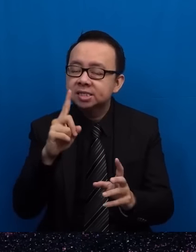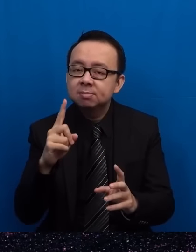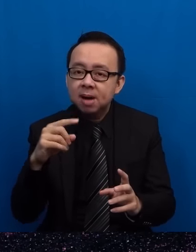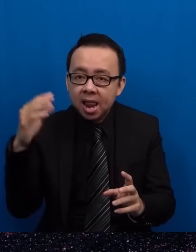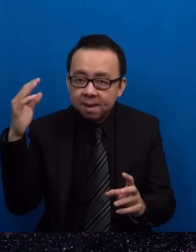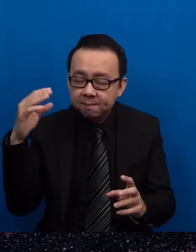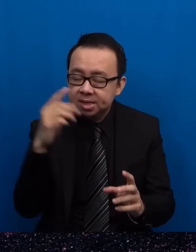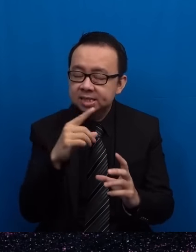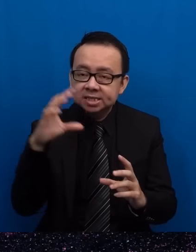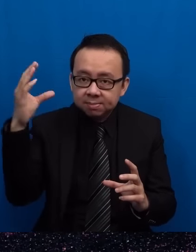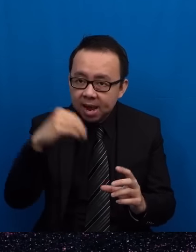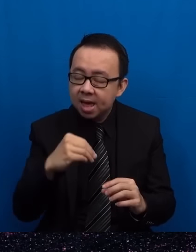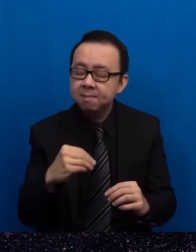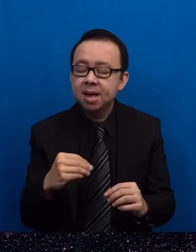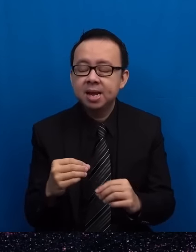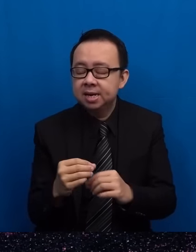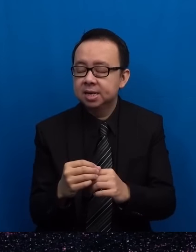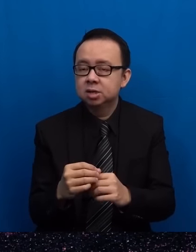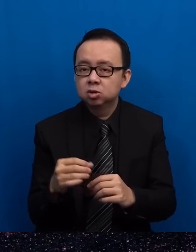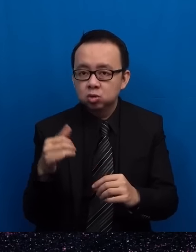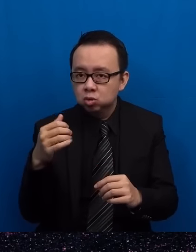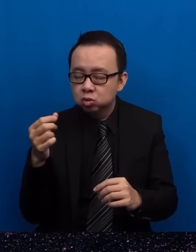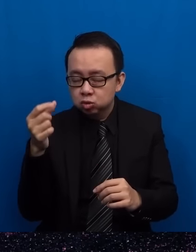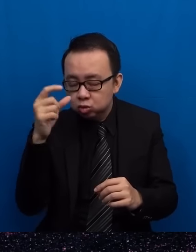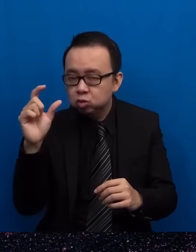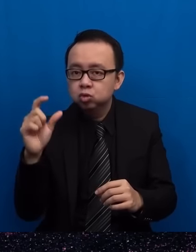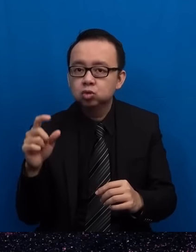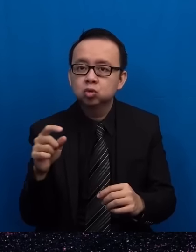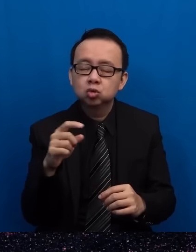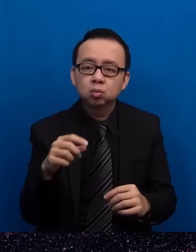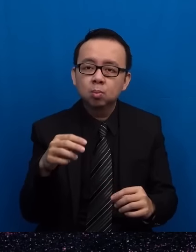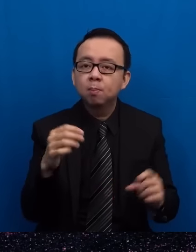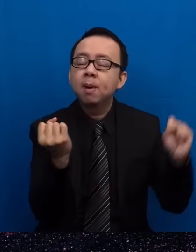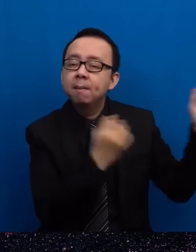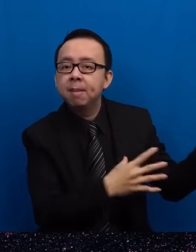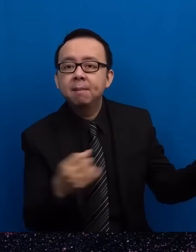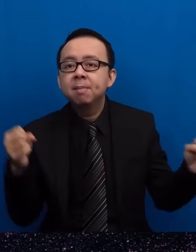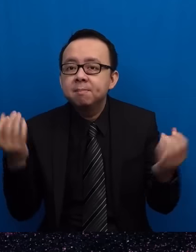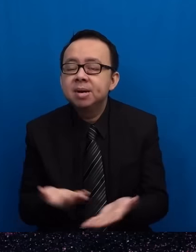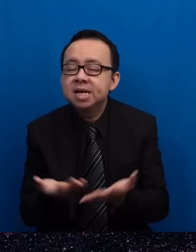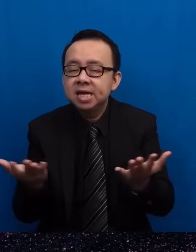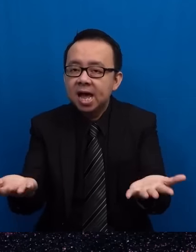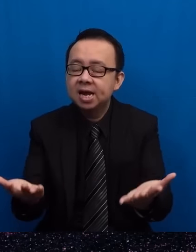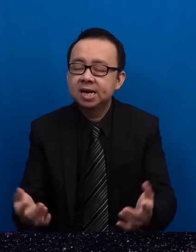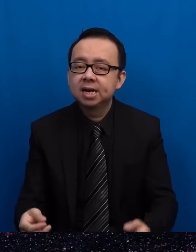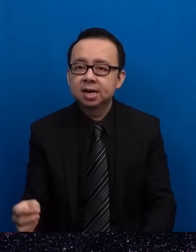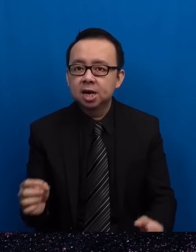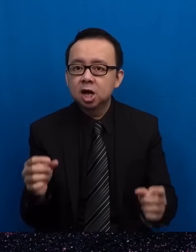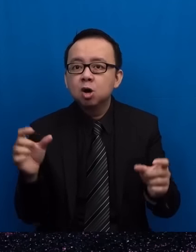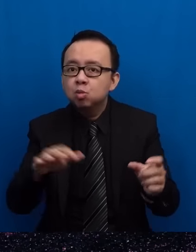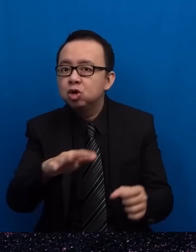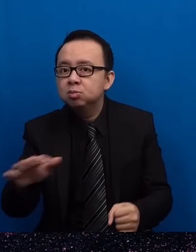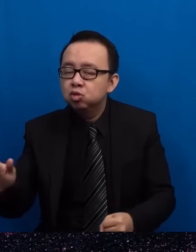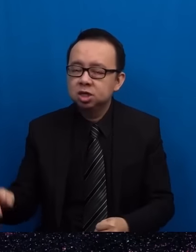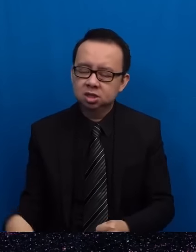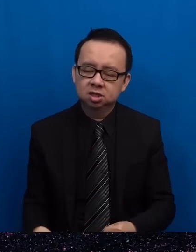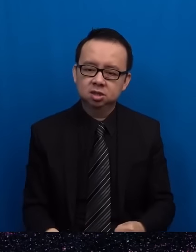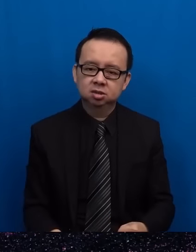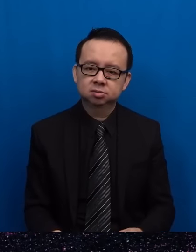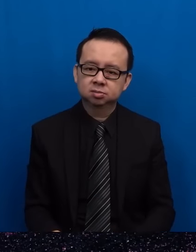berikan, karena kasus ini bukanlah by receiving, but by finding. Bukan dengan menerima,